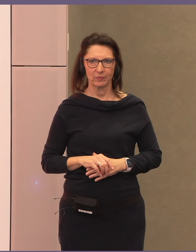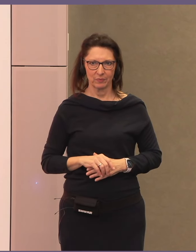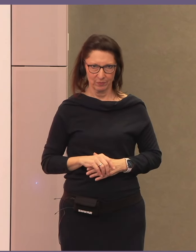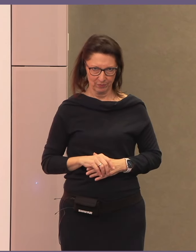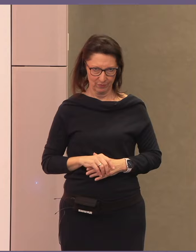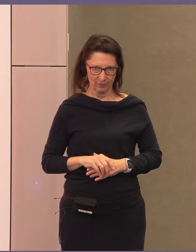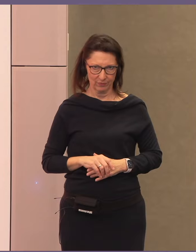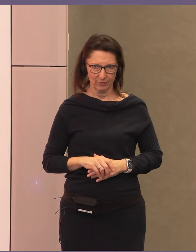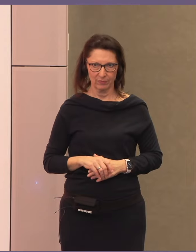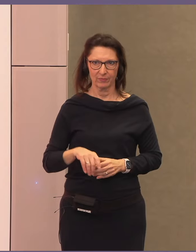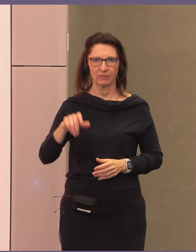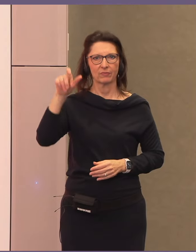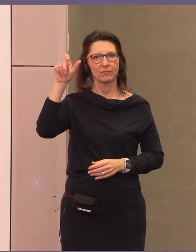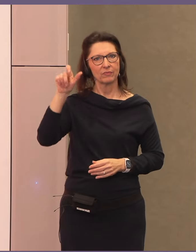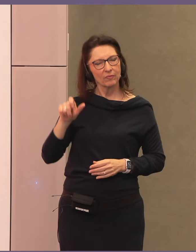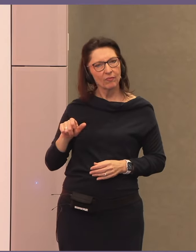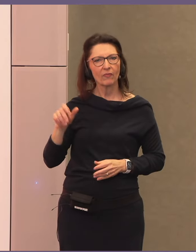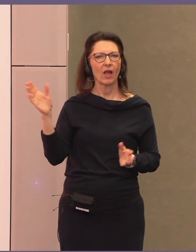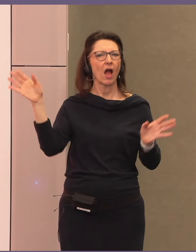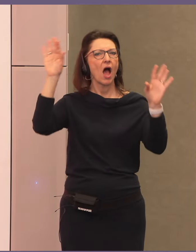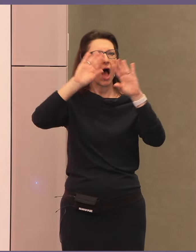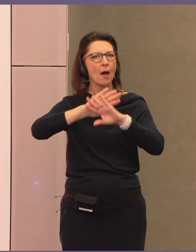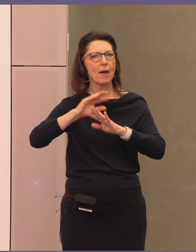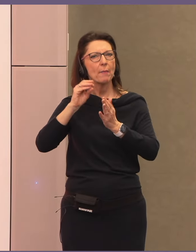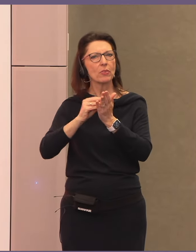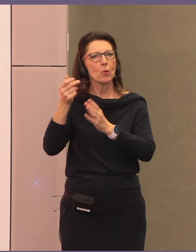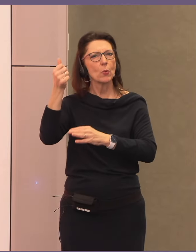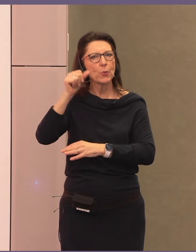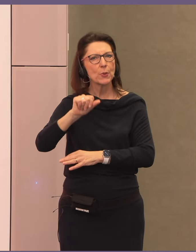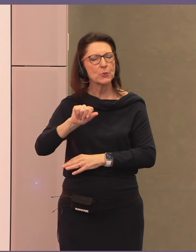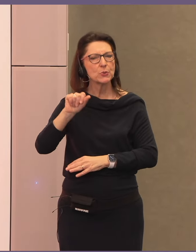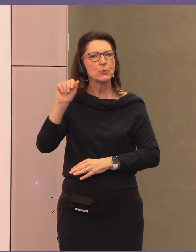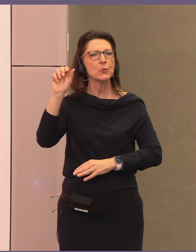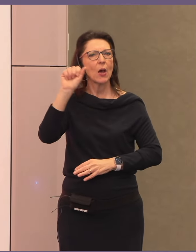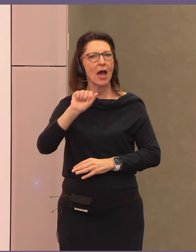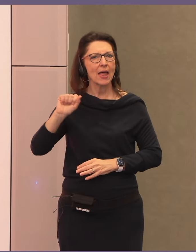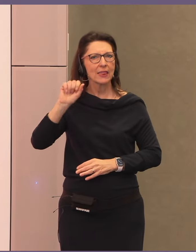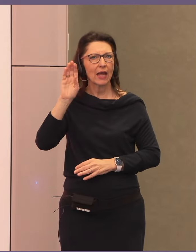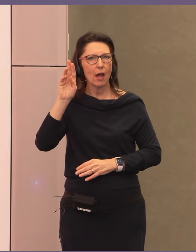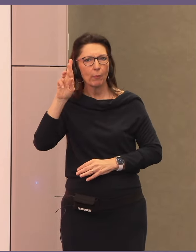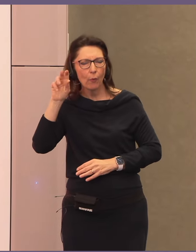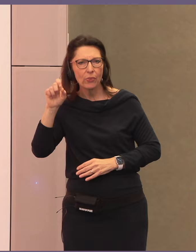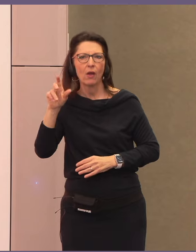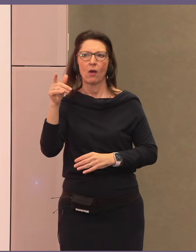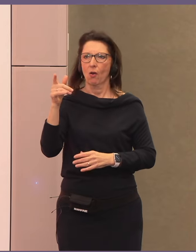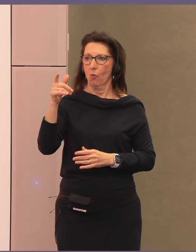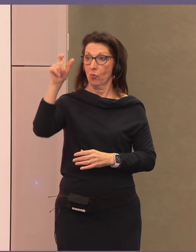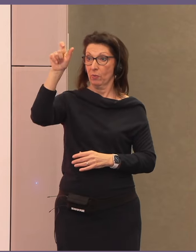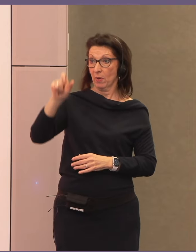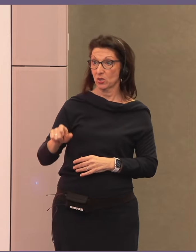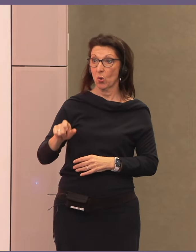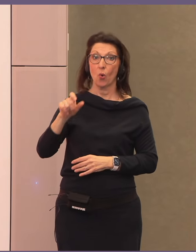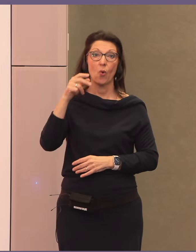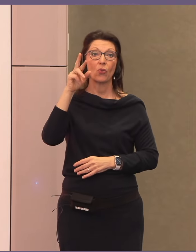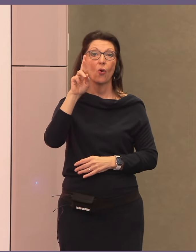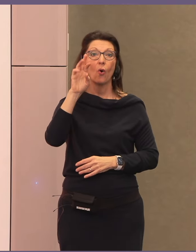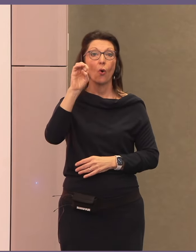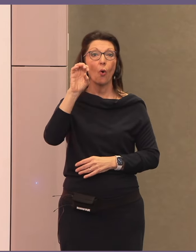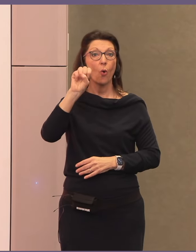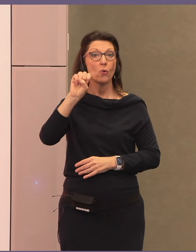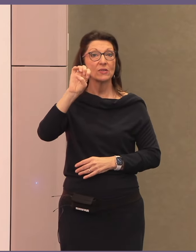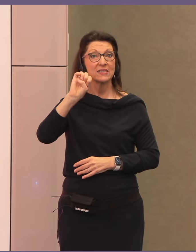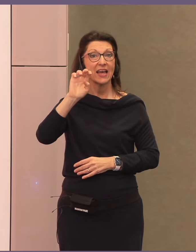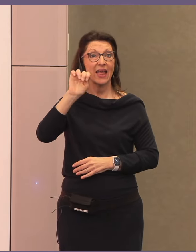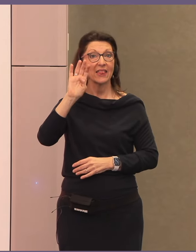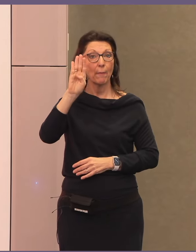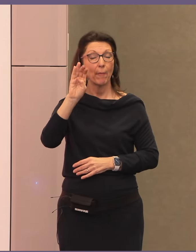Andrea Brunner kommt, glaube ich, am Abend dann noch dazu. Und ja, Barbara Rosenberg natürlich auch eine der Gründerinnen. Es ist immer schön,